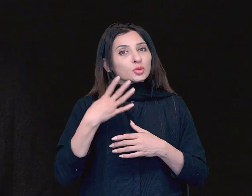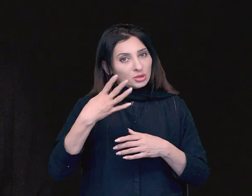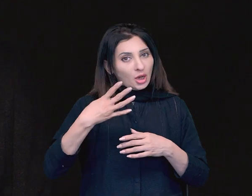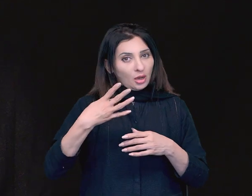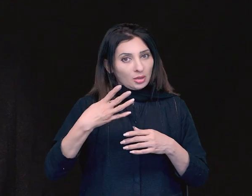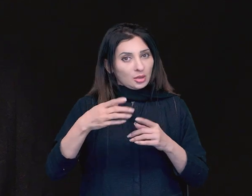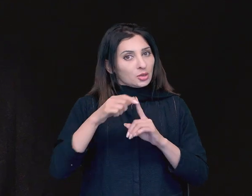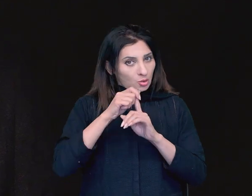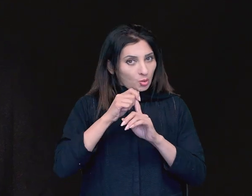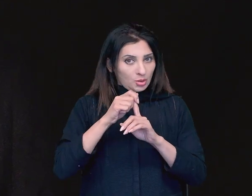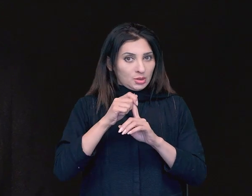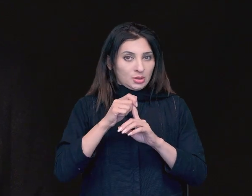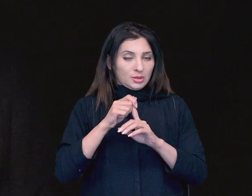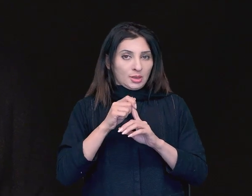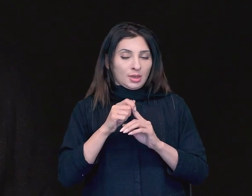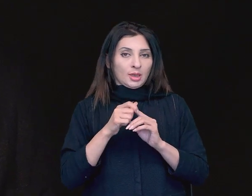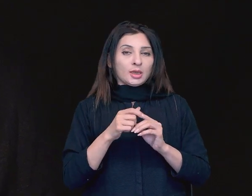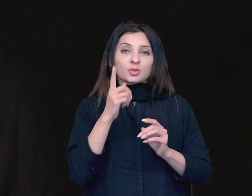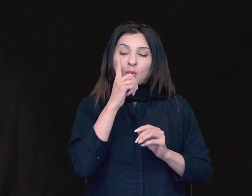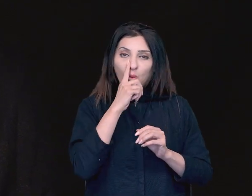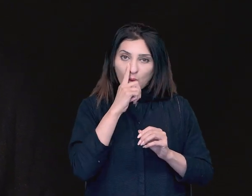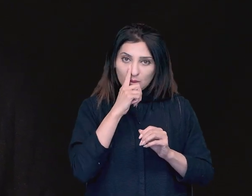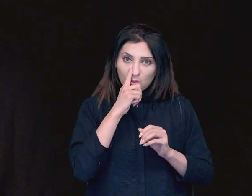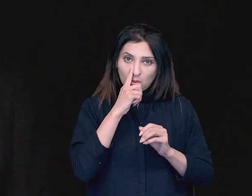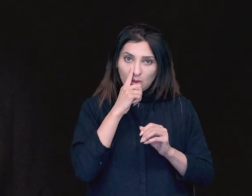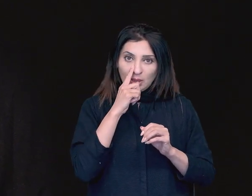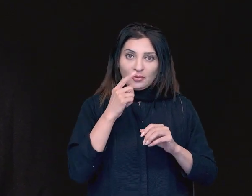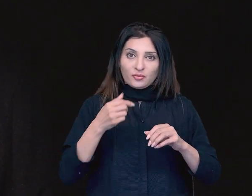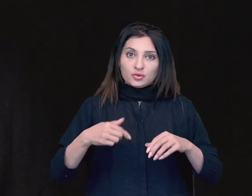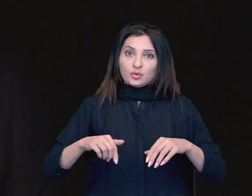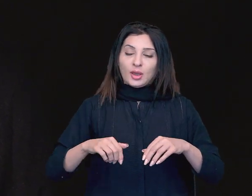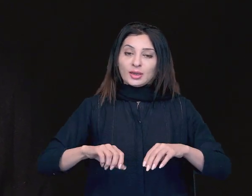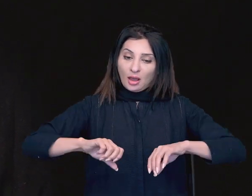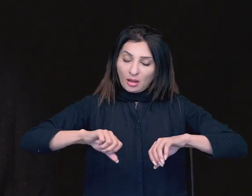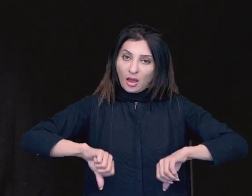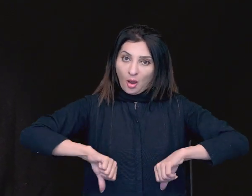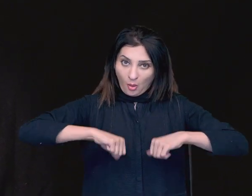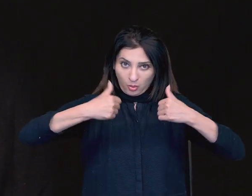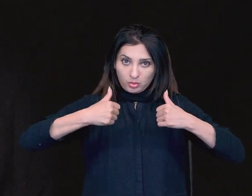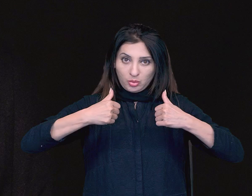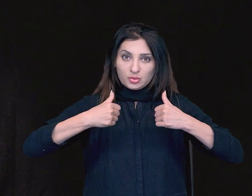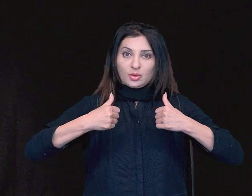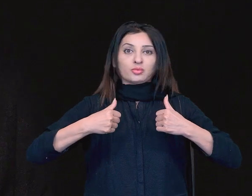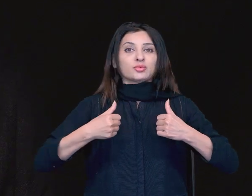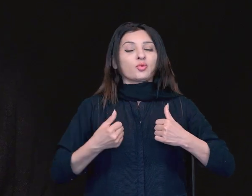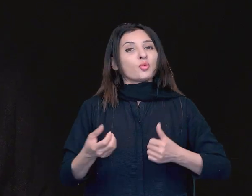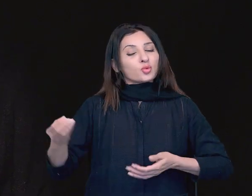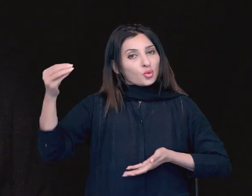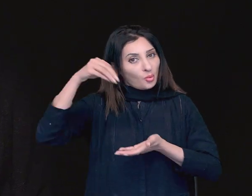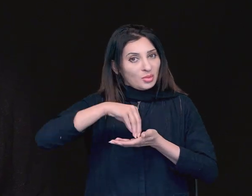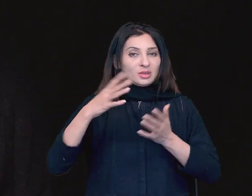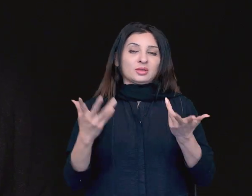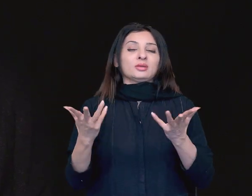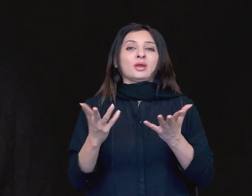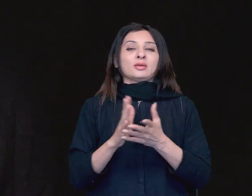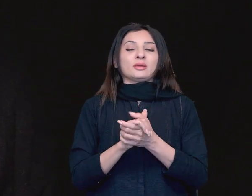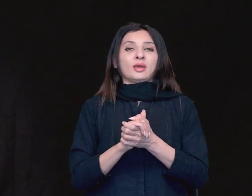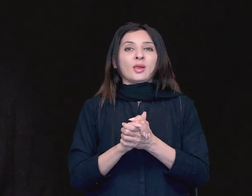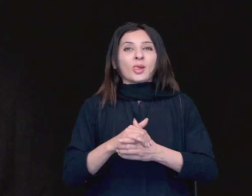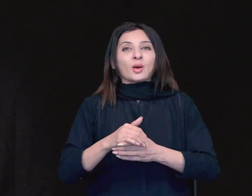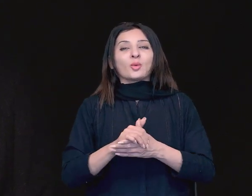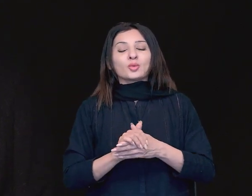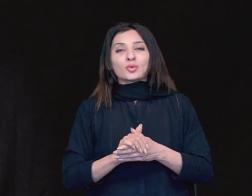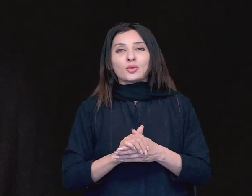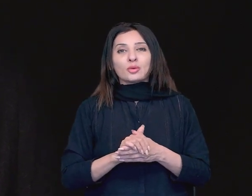उनको एक्सेस टू हेल्थ, यानी उनको अपने इलाज के लिए हस्पतालों में पहुंचने में दिक्कत होती है।